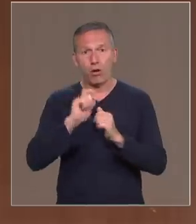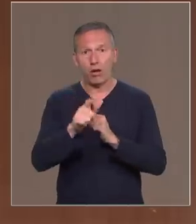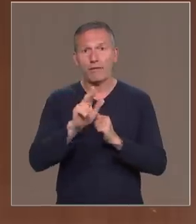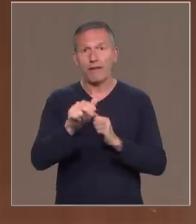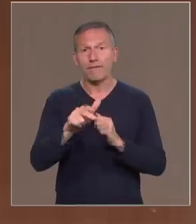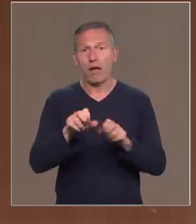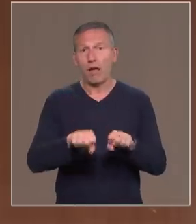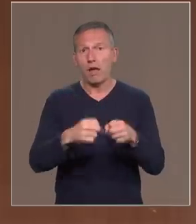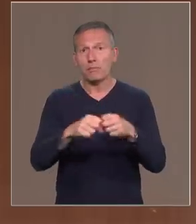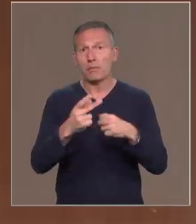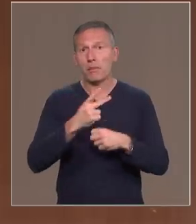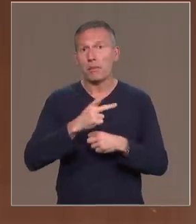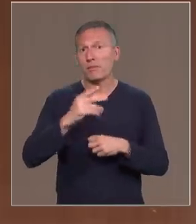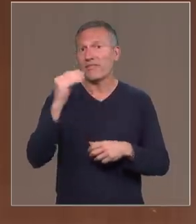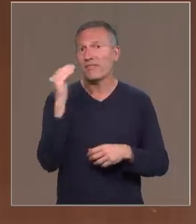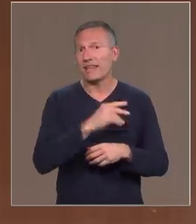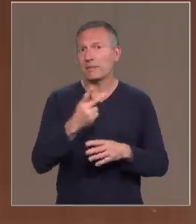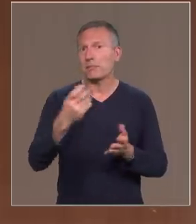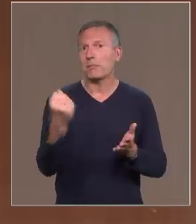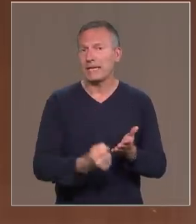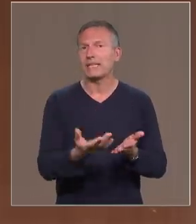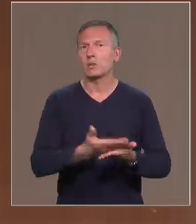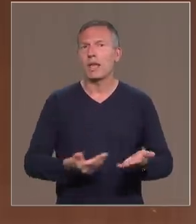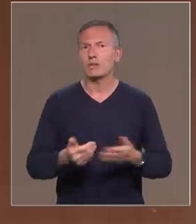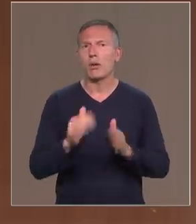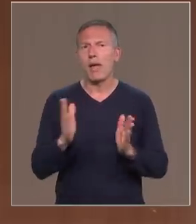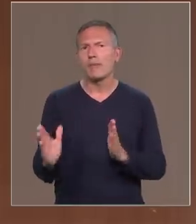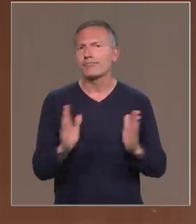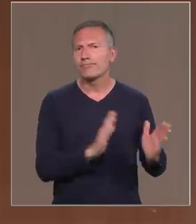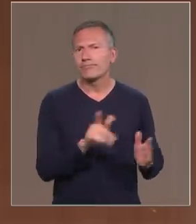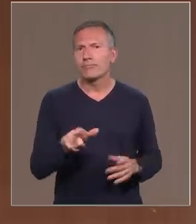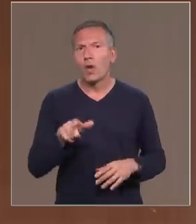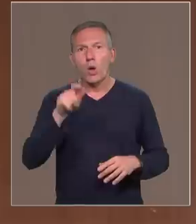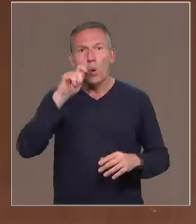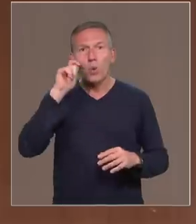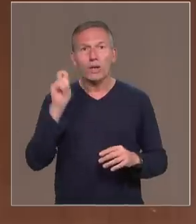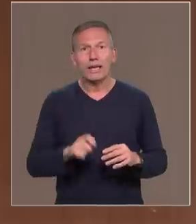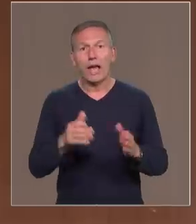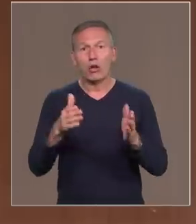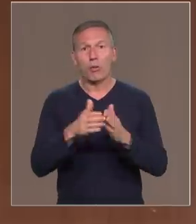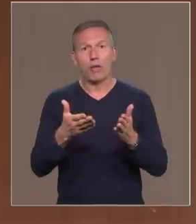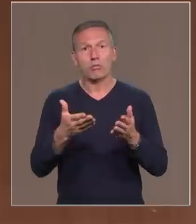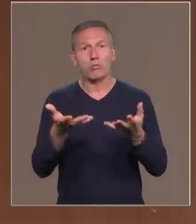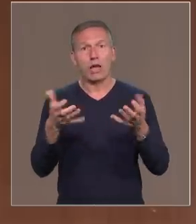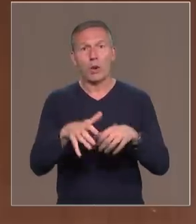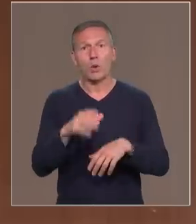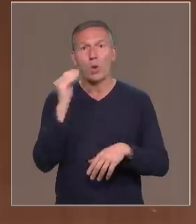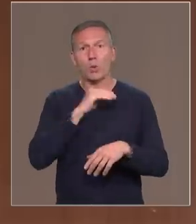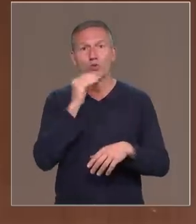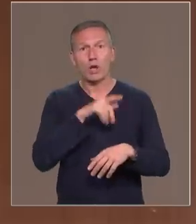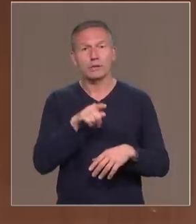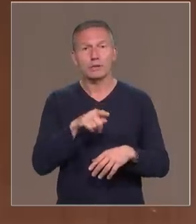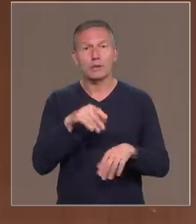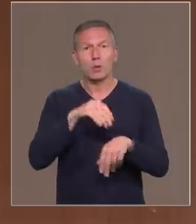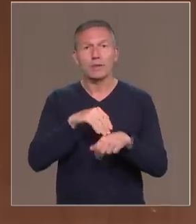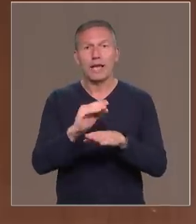être une dégradation rapide. Par ailleurs, vous savez, monsieur le député, que l'Ukraine a demandé une réunion d'urgence du Conseil de sécurité des